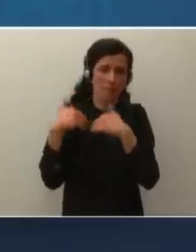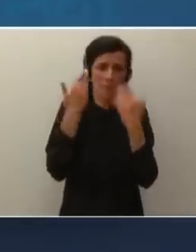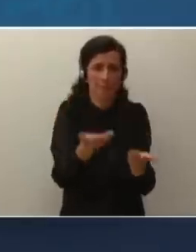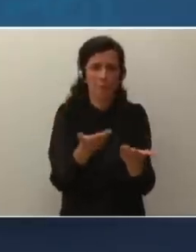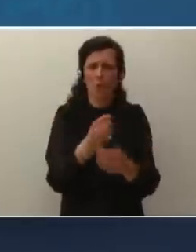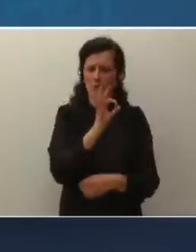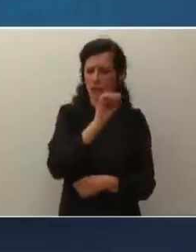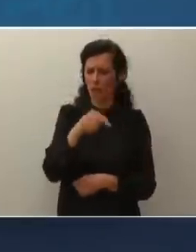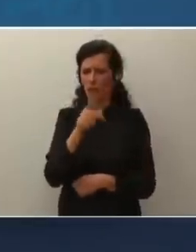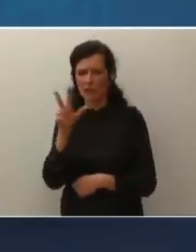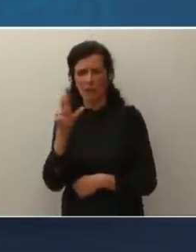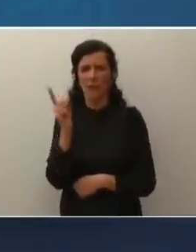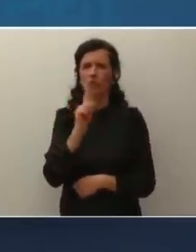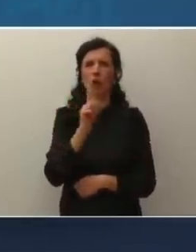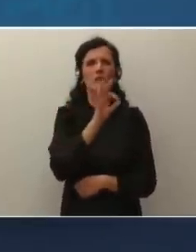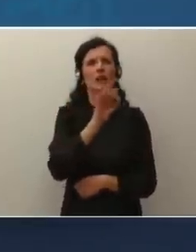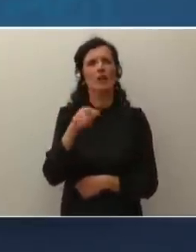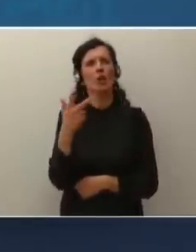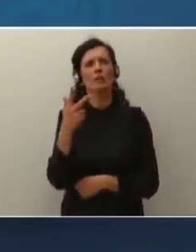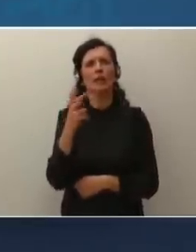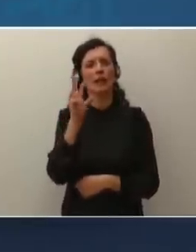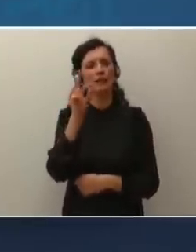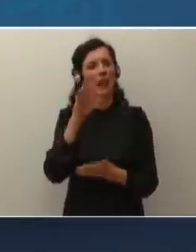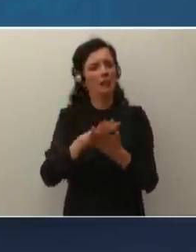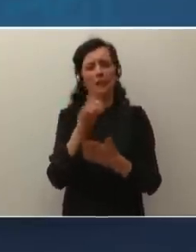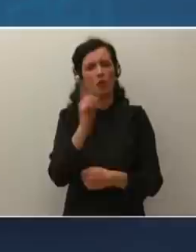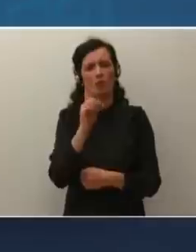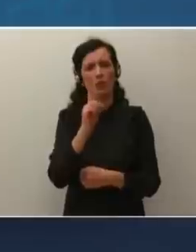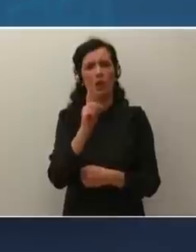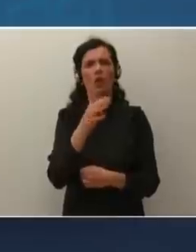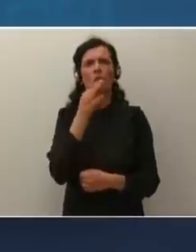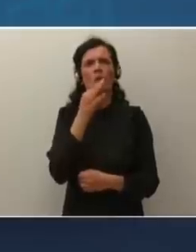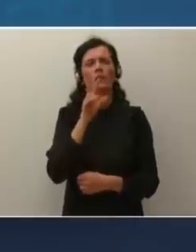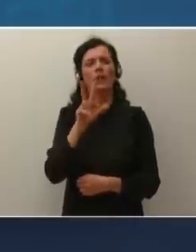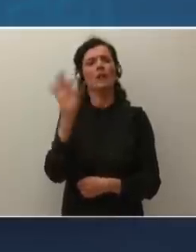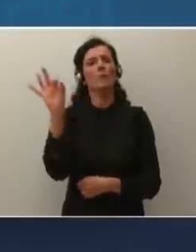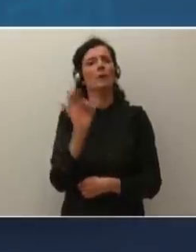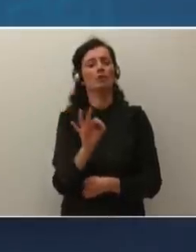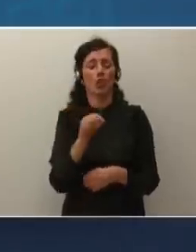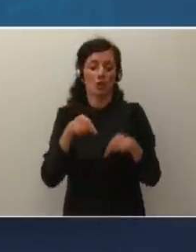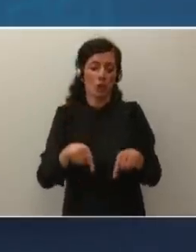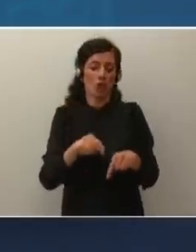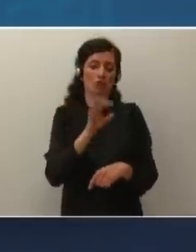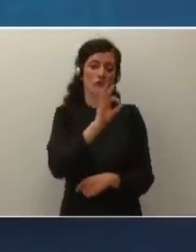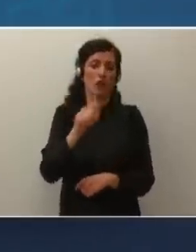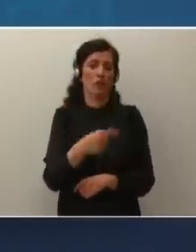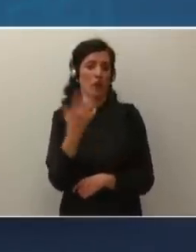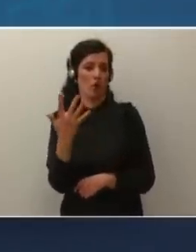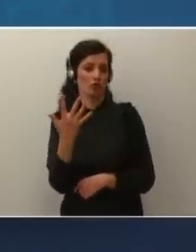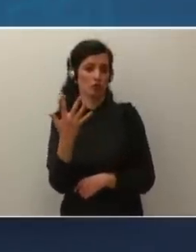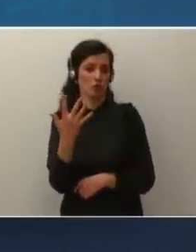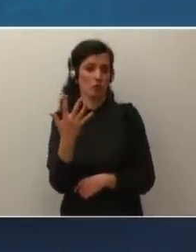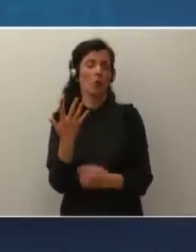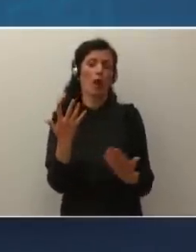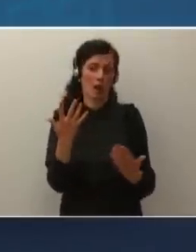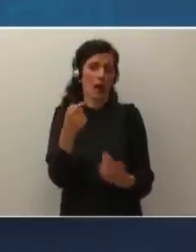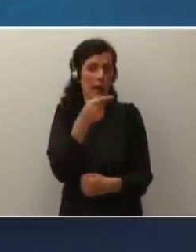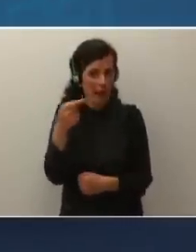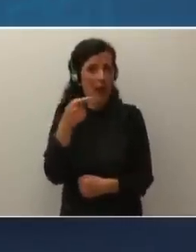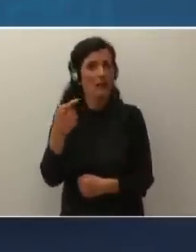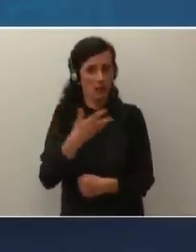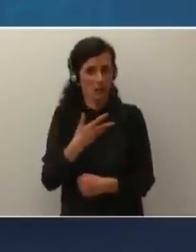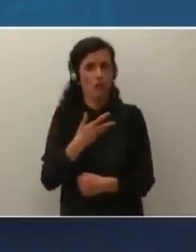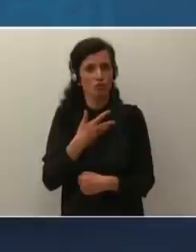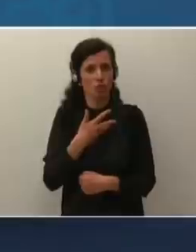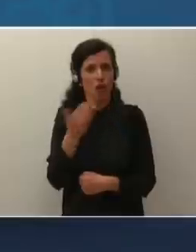Il 160% non significa nulla di per Erano il 3%, oggi sono 0,5%, o anche negativi sulle emissioni di